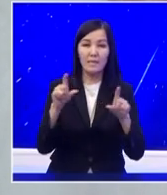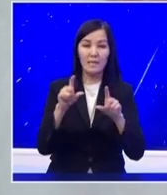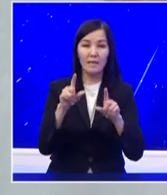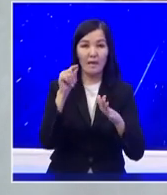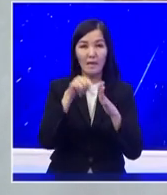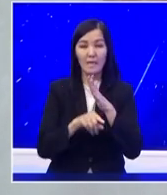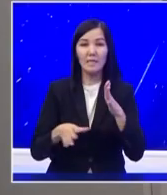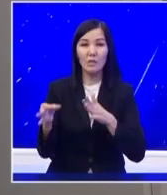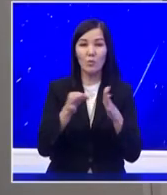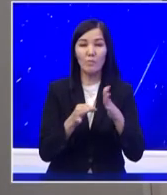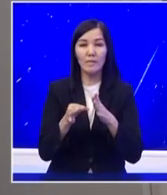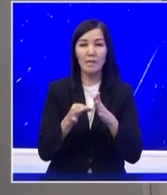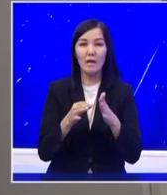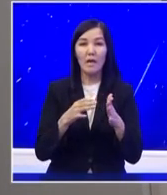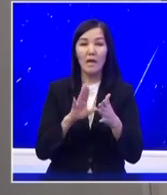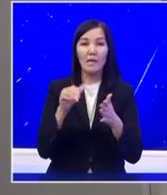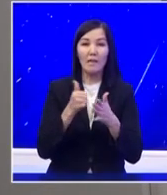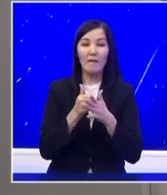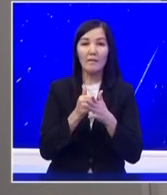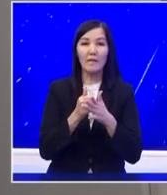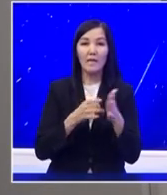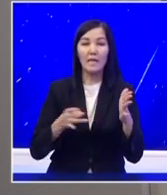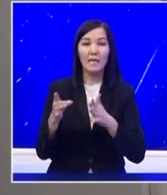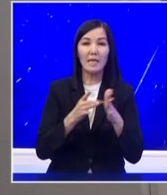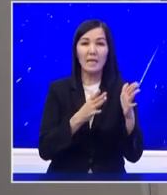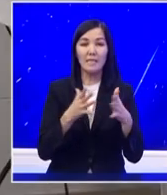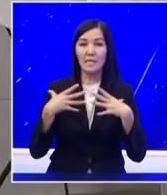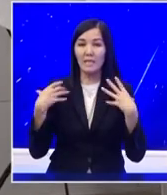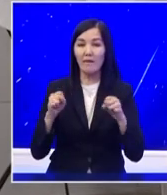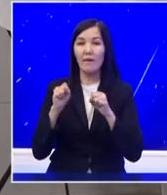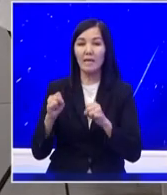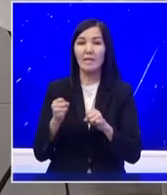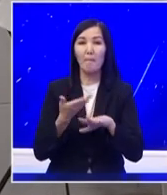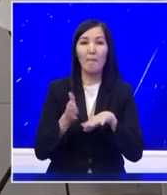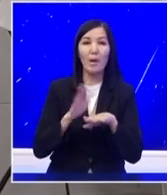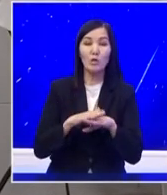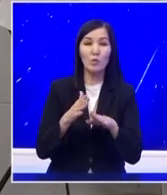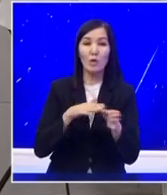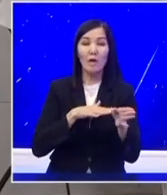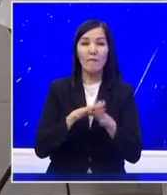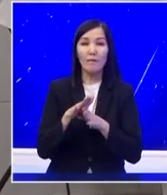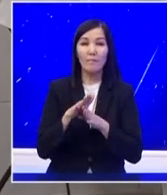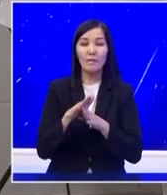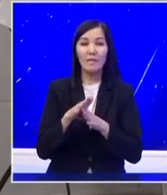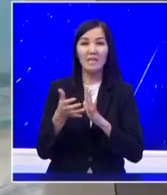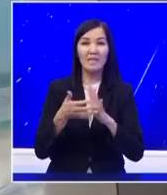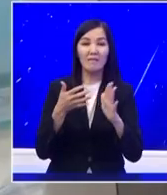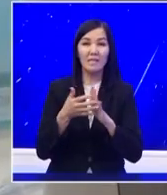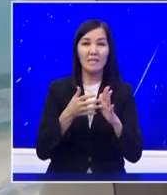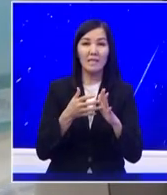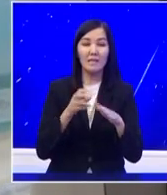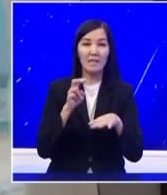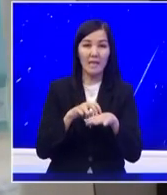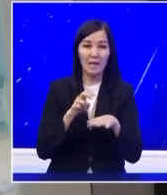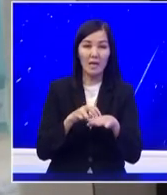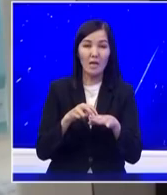организациях области. Одной из главных причин того, что региональная система здравоохранения испытывает большую нагрузку, является дефицит кадров. Он